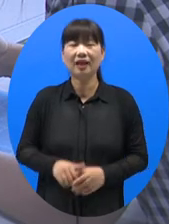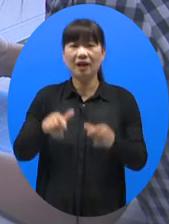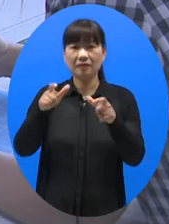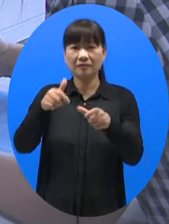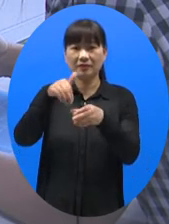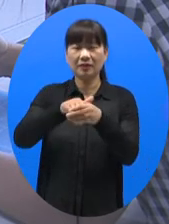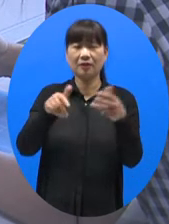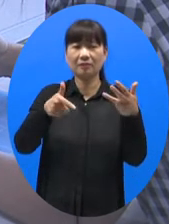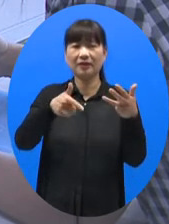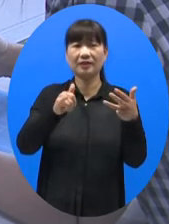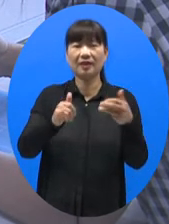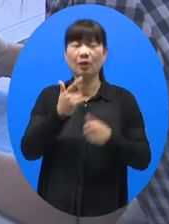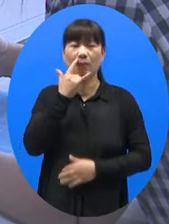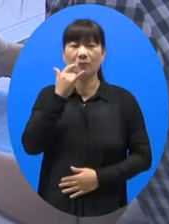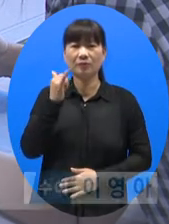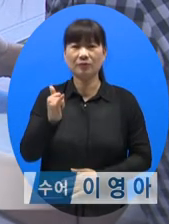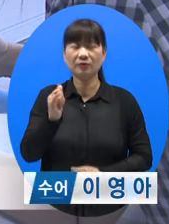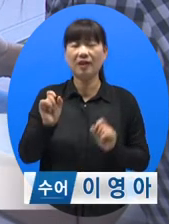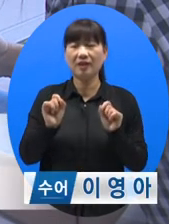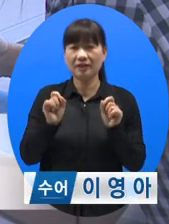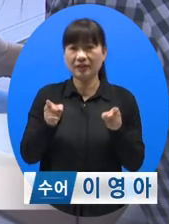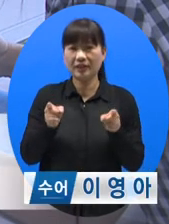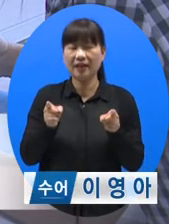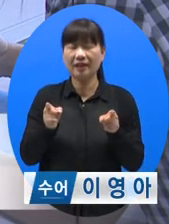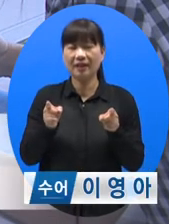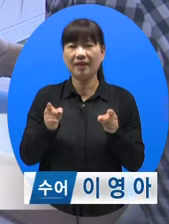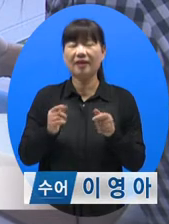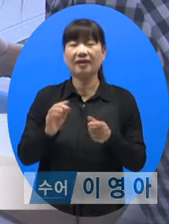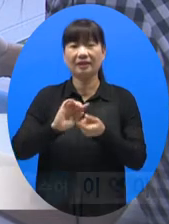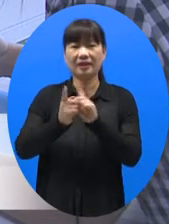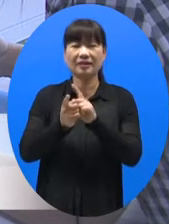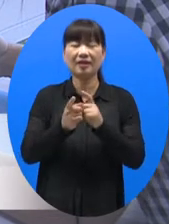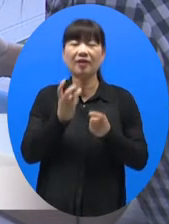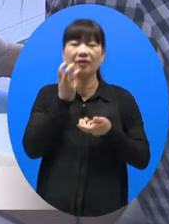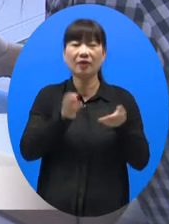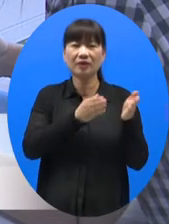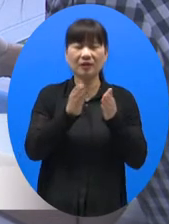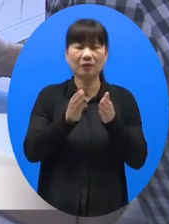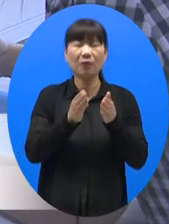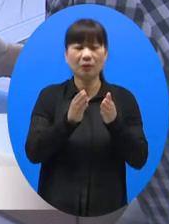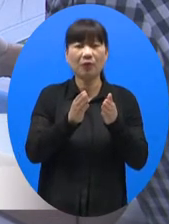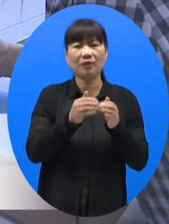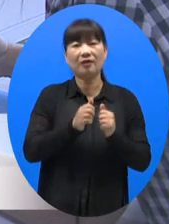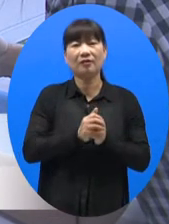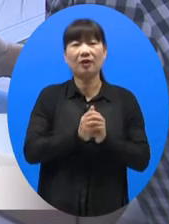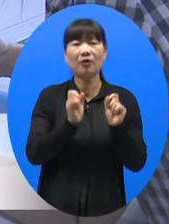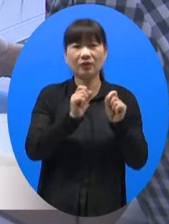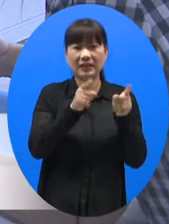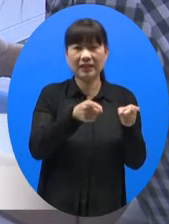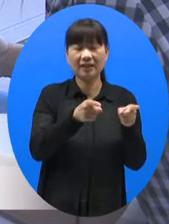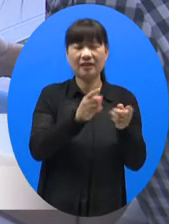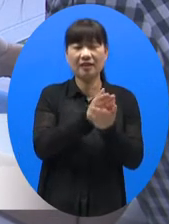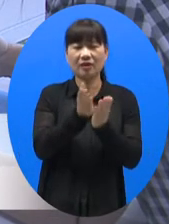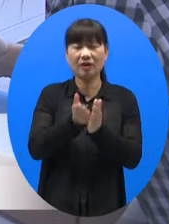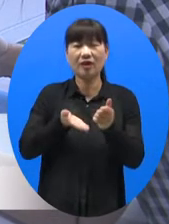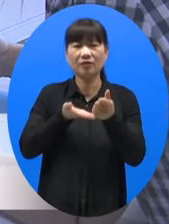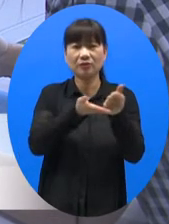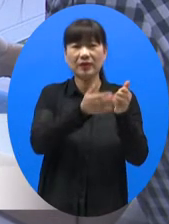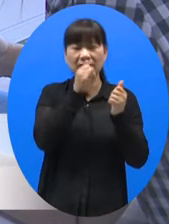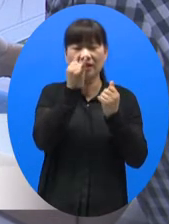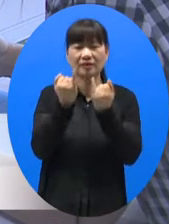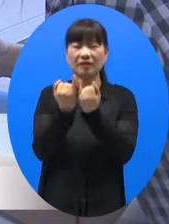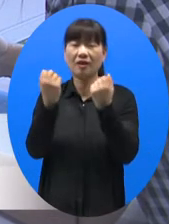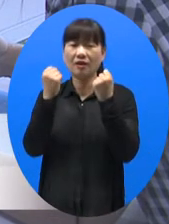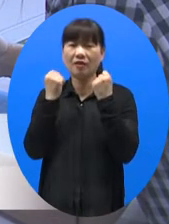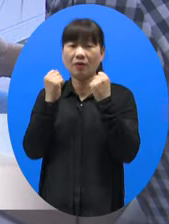민선 8기 경기도엔 아빠, 엄마 찬스 대신 경기 찬스가 각 분야별로 많이 제공될 것 같습니다. 그 가운데 이른바